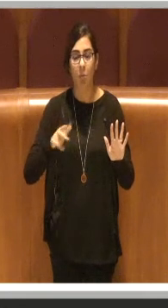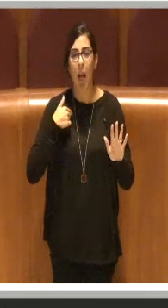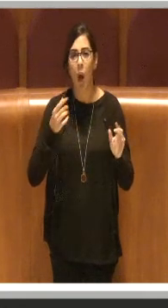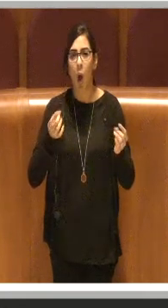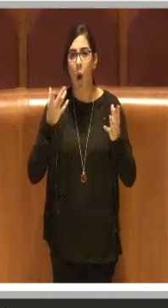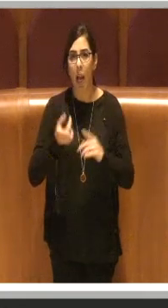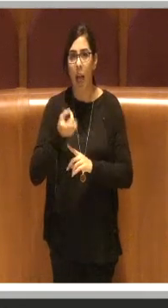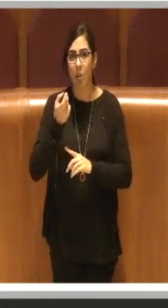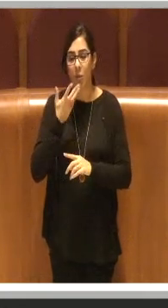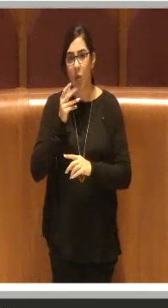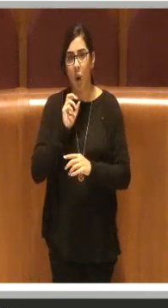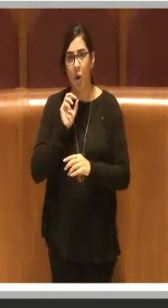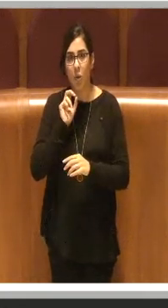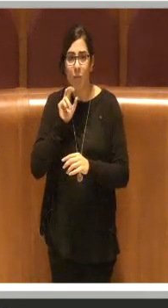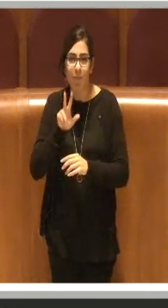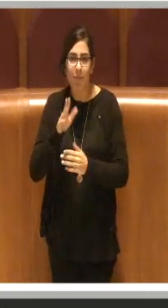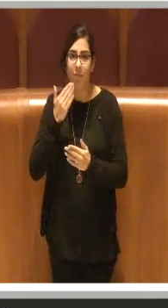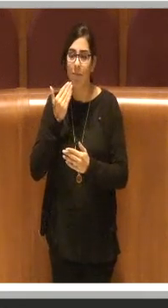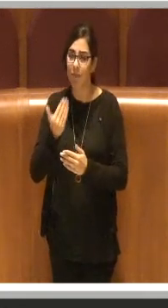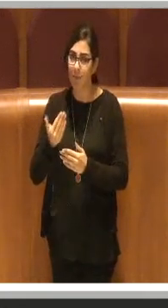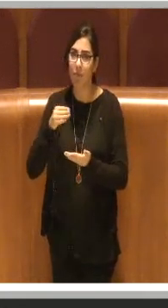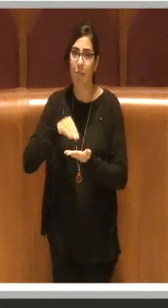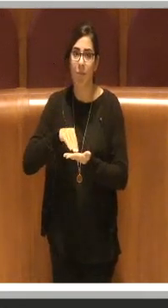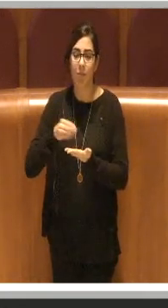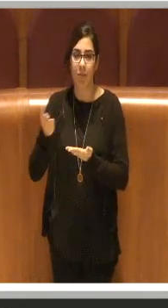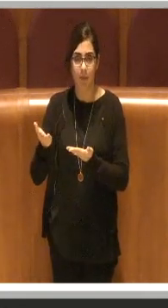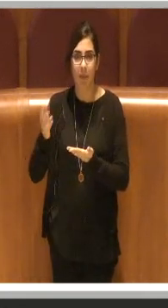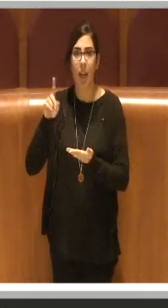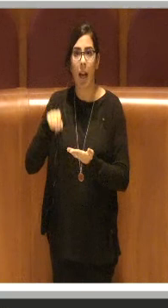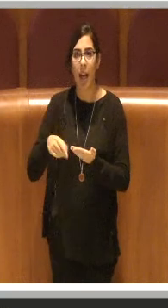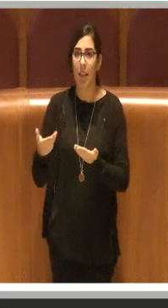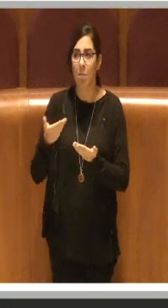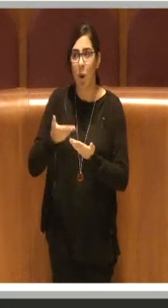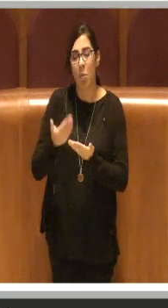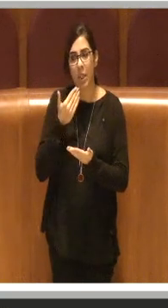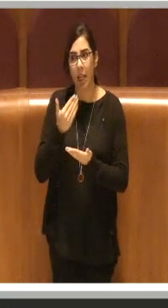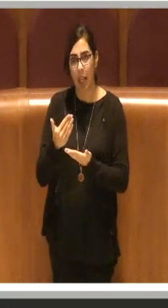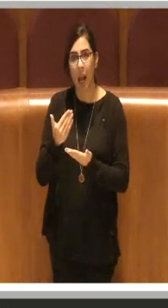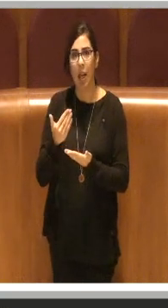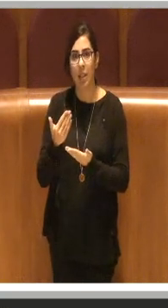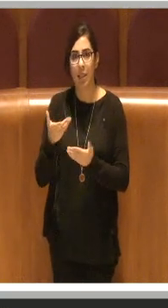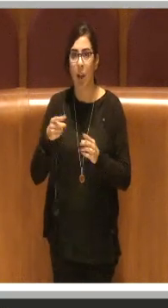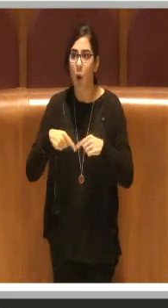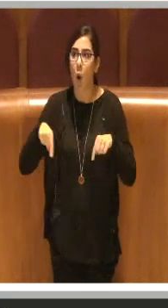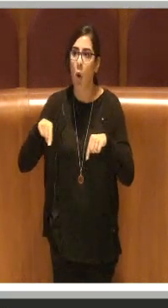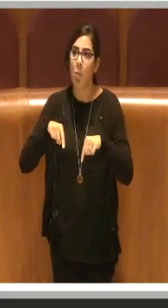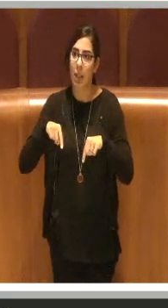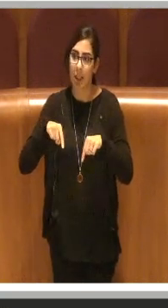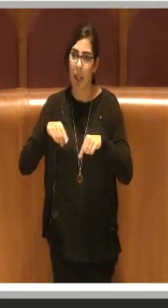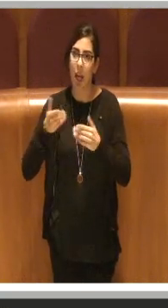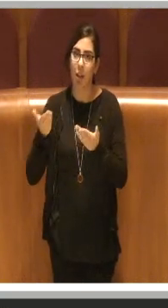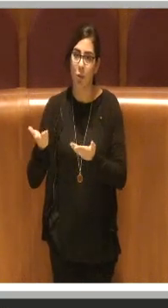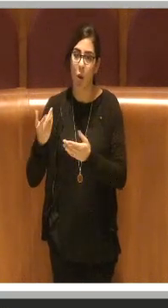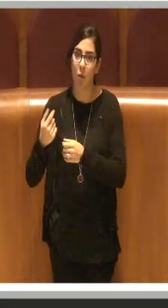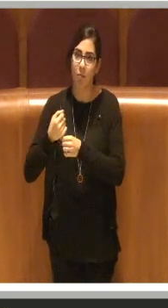una volta per ringraziare della presenza ed anche della proposta e il comitato proponente e saluto